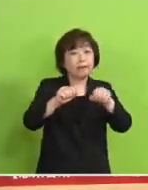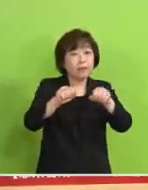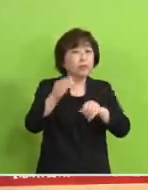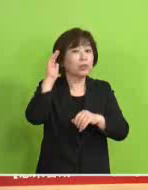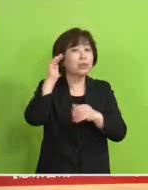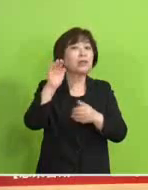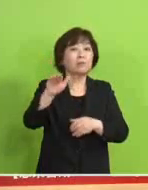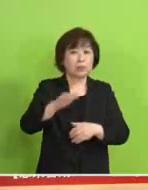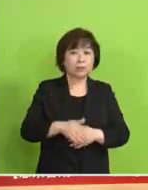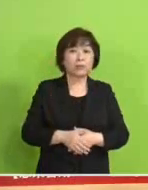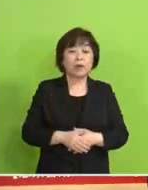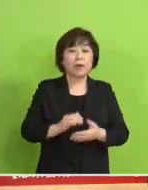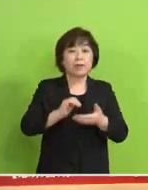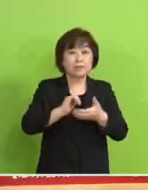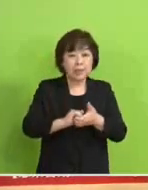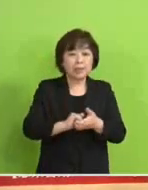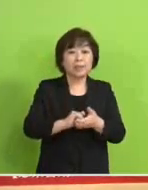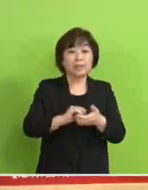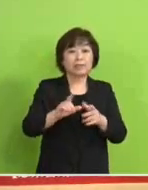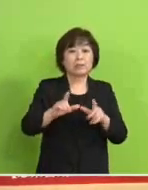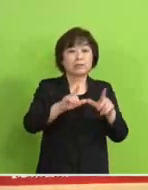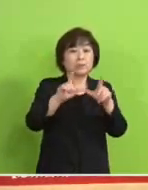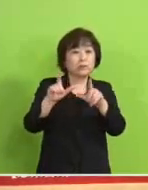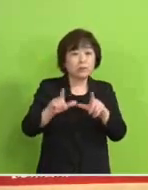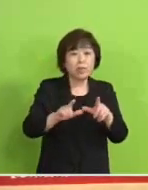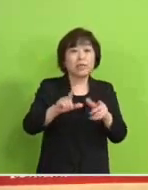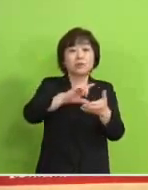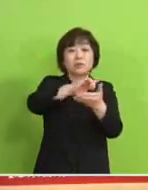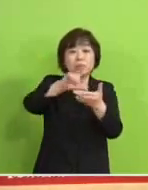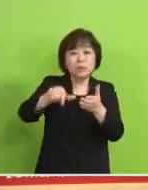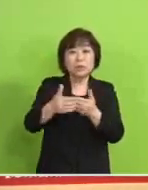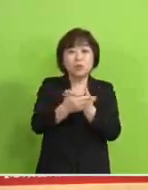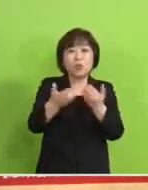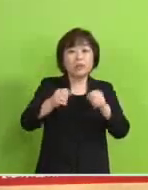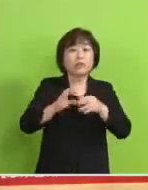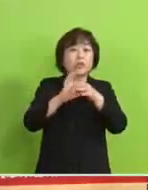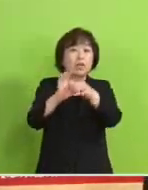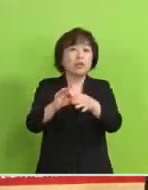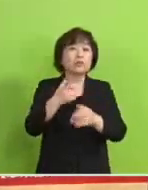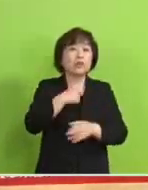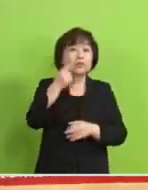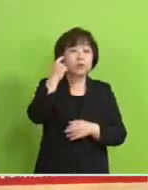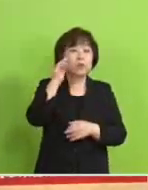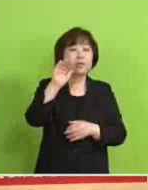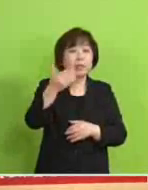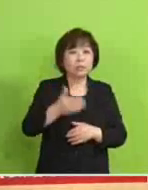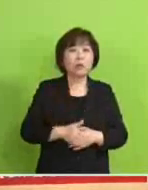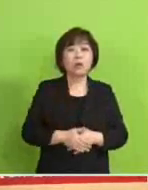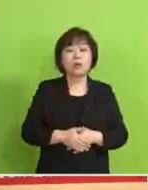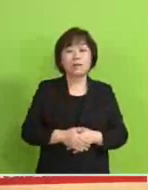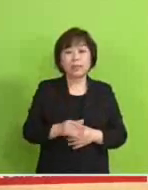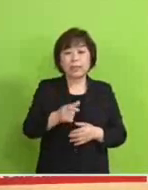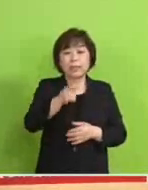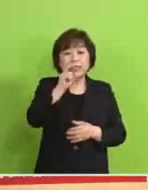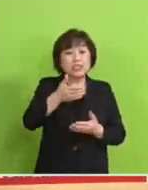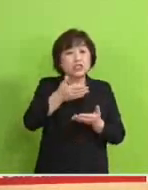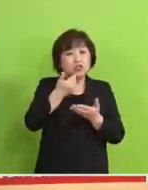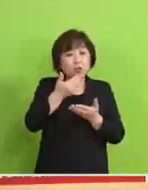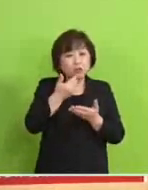。ぜひお住まいの地域の保健所に連絡をいただきたいと思いますが、やはり飲食